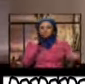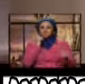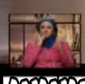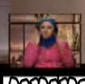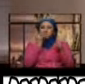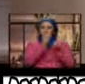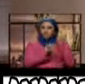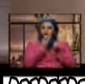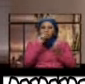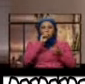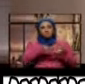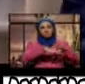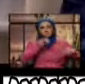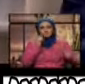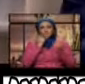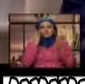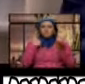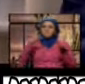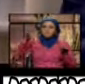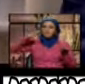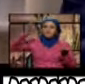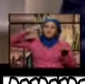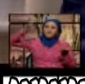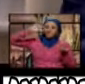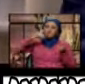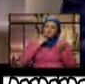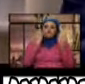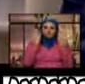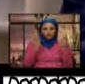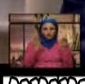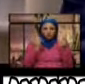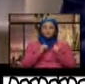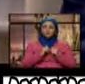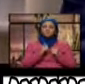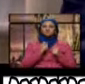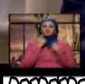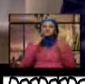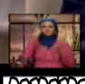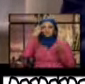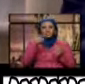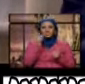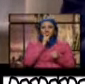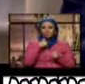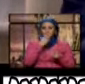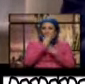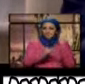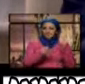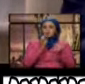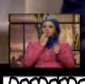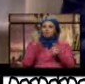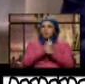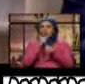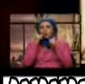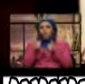ولا تحرمنا، زدنا ولا تنقصنا، كلنا ولا تخل علينا، اثرنا ولا توثر علينا. اللهم ارزق بناتنا ازواجا صالحين، وابناءنا